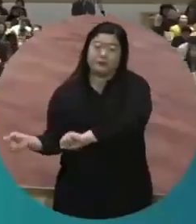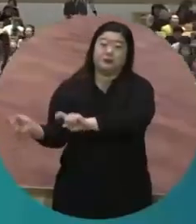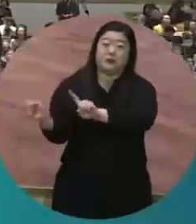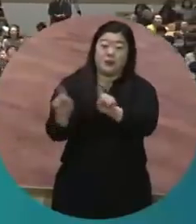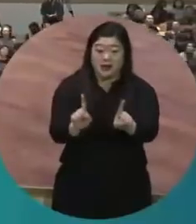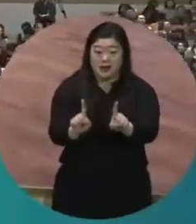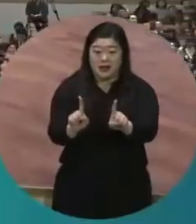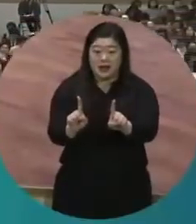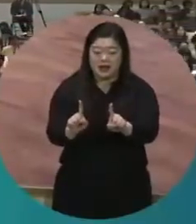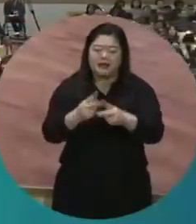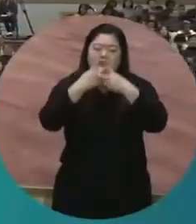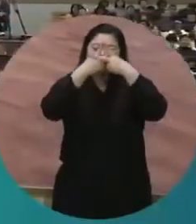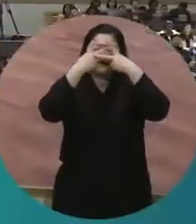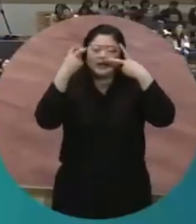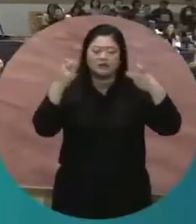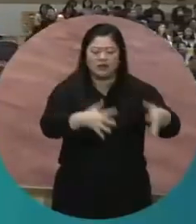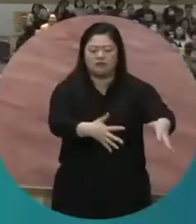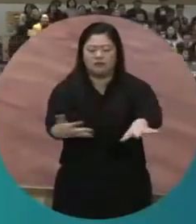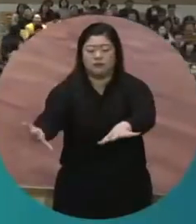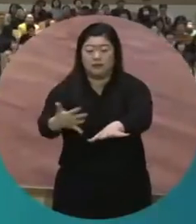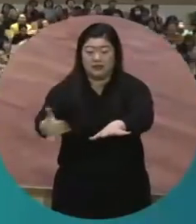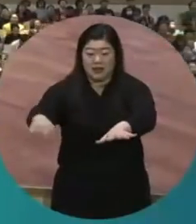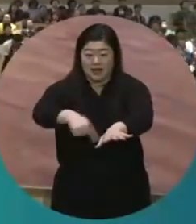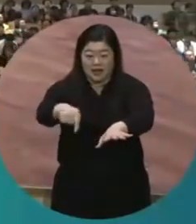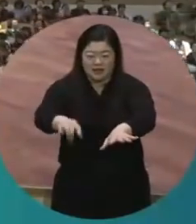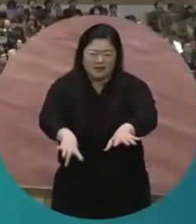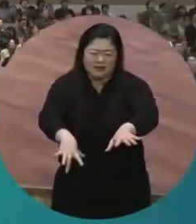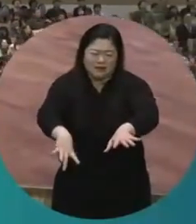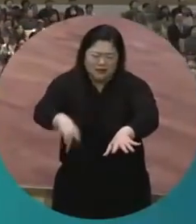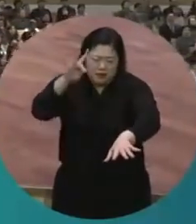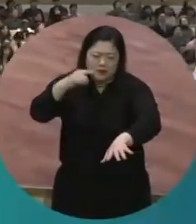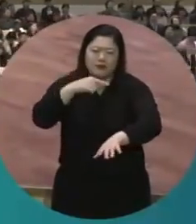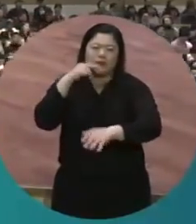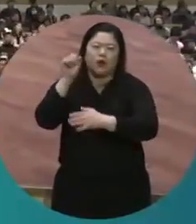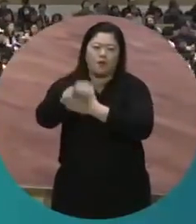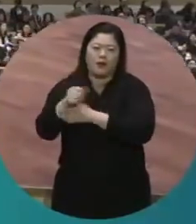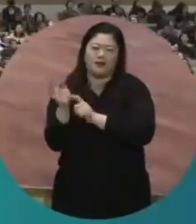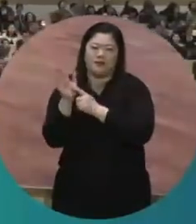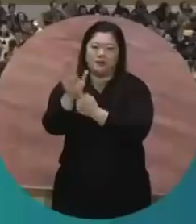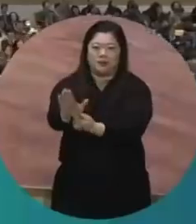살아나사 잠자는 자들의 첫 열매가 되셨도다.